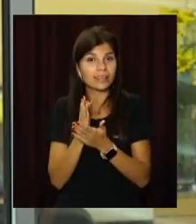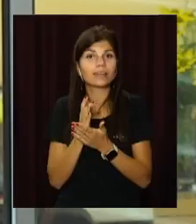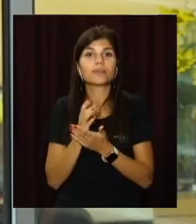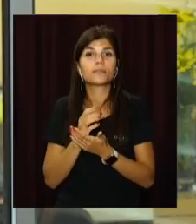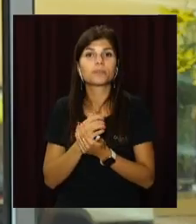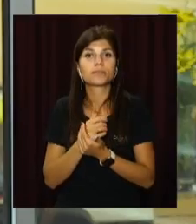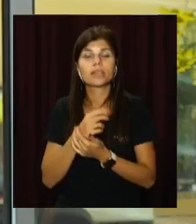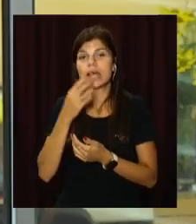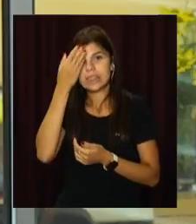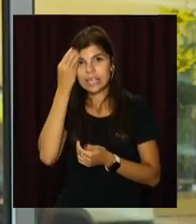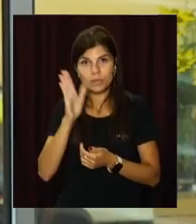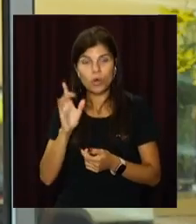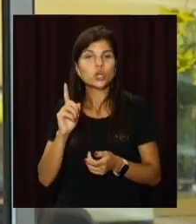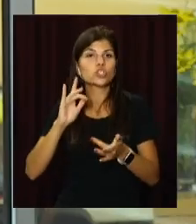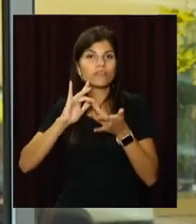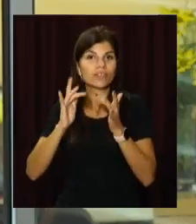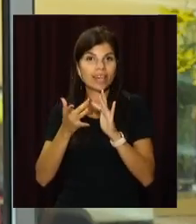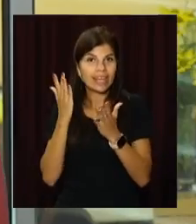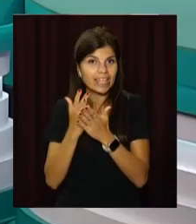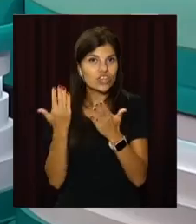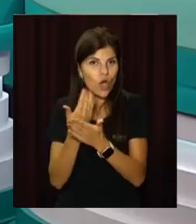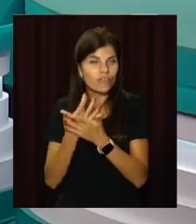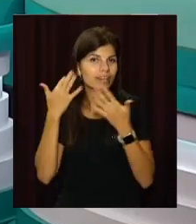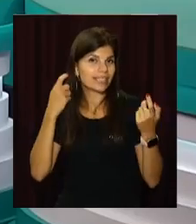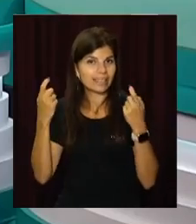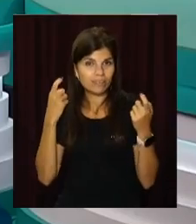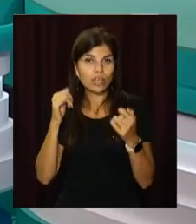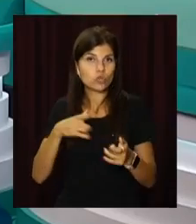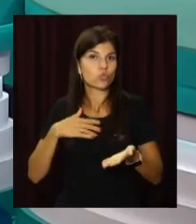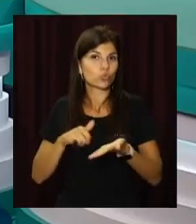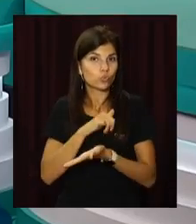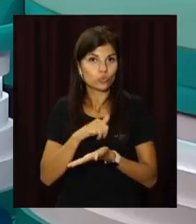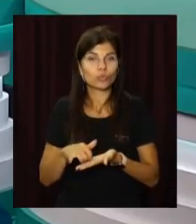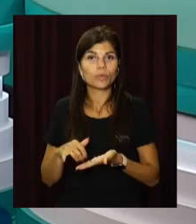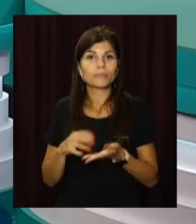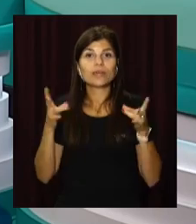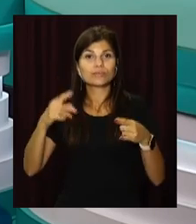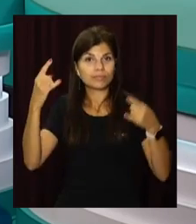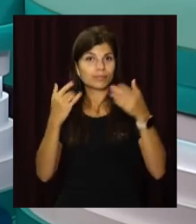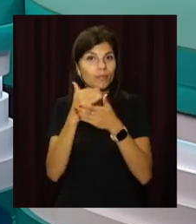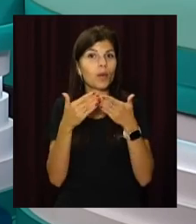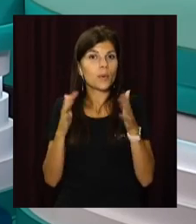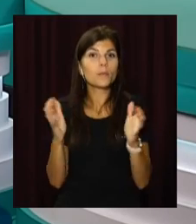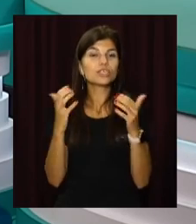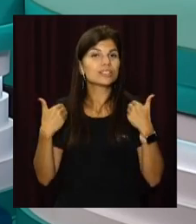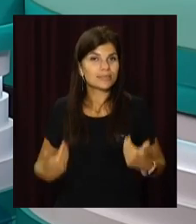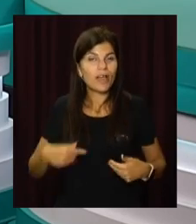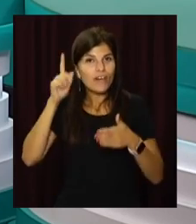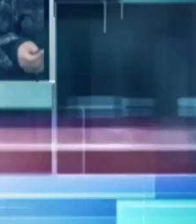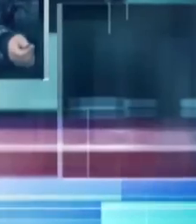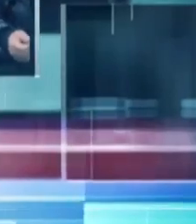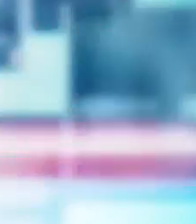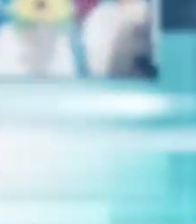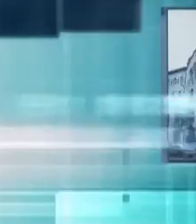сюжети в соціальних мережах та на нашому YouTube-каналі. Залишайтесь відкритим, бережіть себе, вірте в краще і все буде добре.